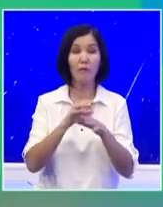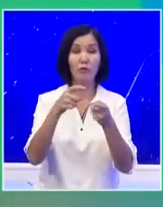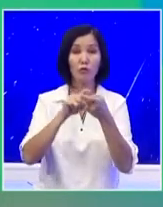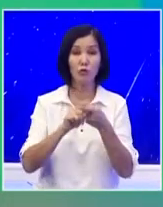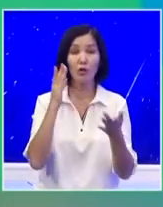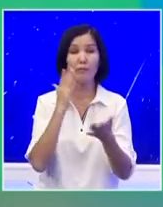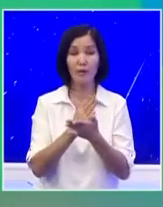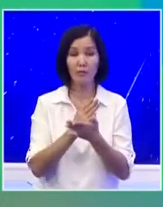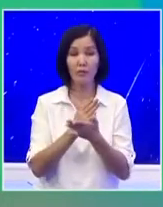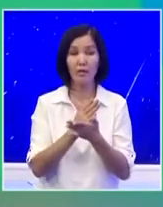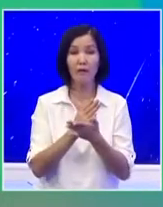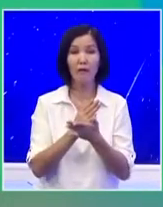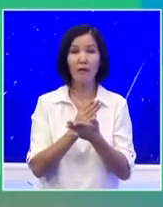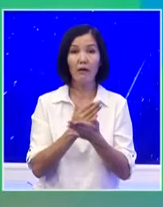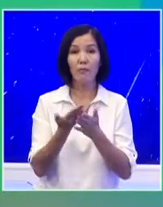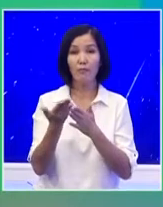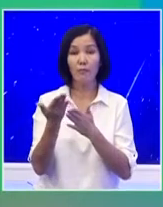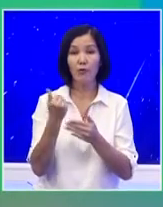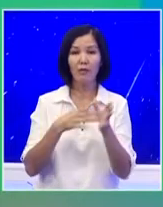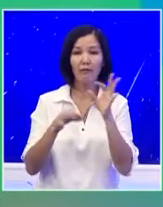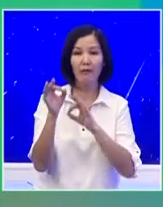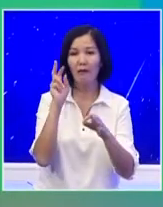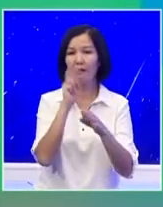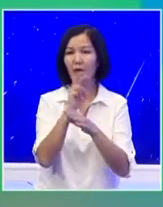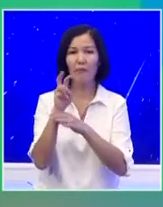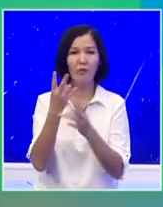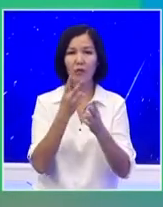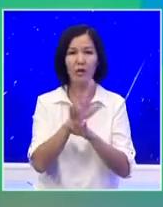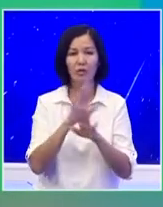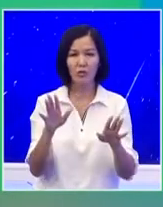анықталса, бұрынғыдай дәріхана жағалап жүрмей қойыңыздар.